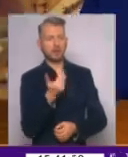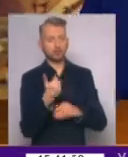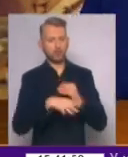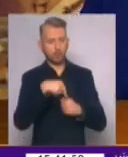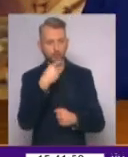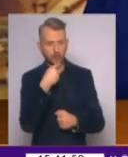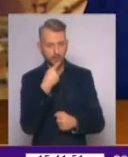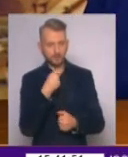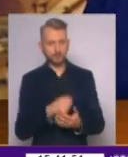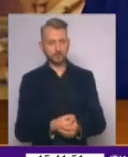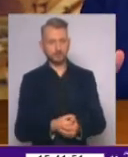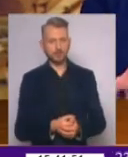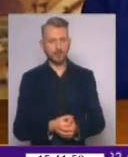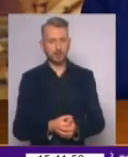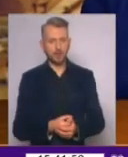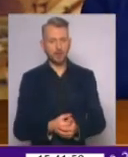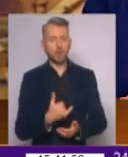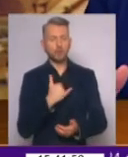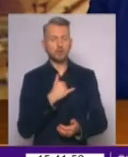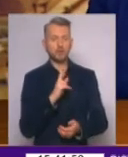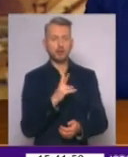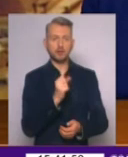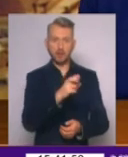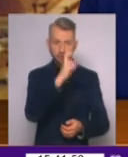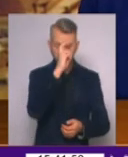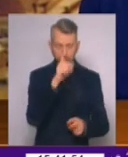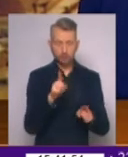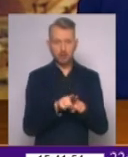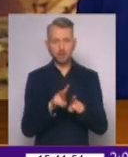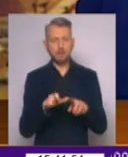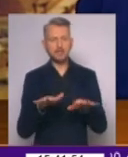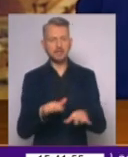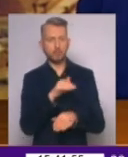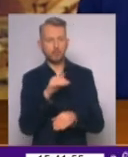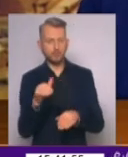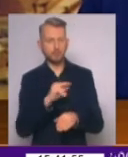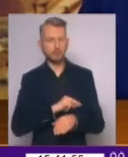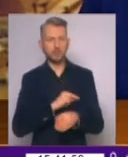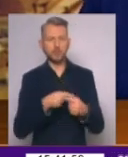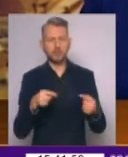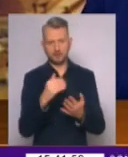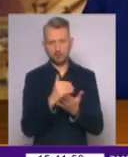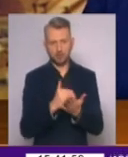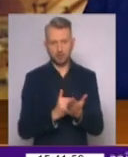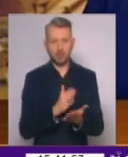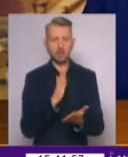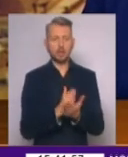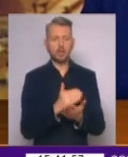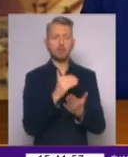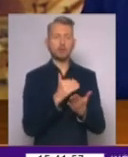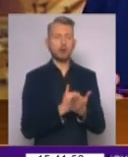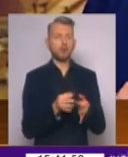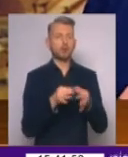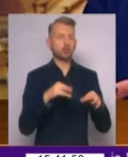нас як на державному, так і на місцевому рівні діють різноманітні програми. Є одна програма «Доступні ліки», ми